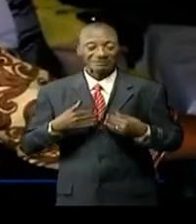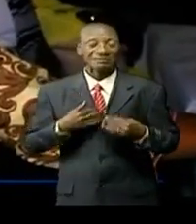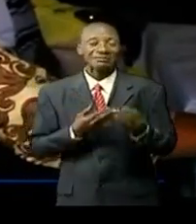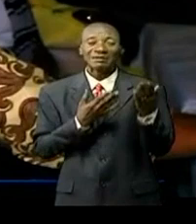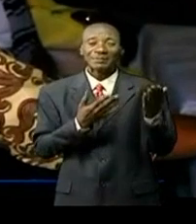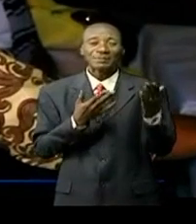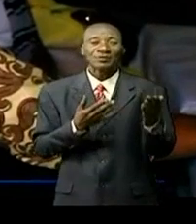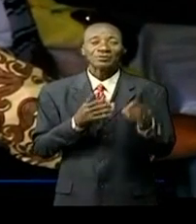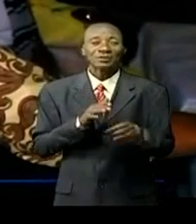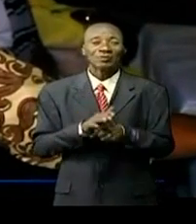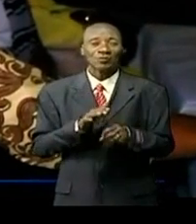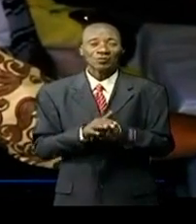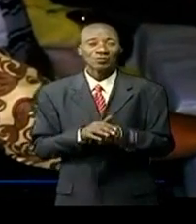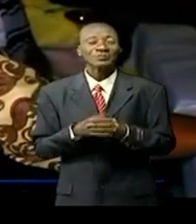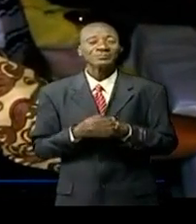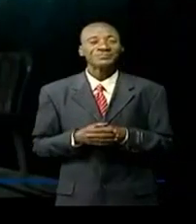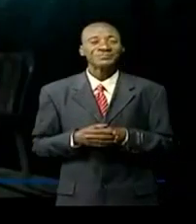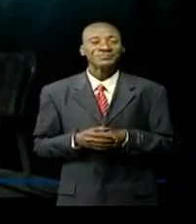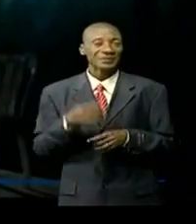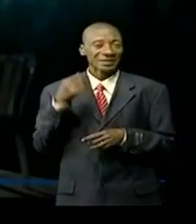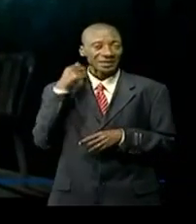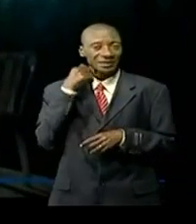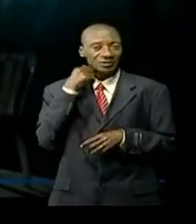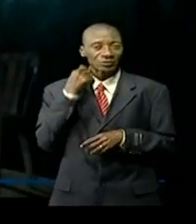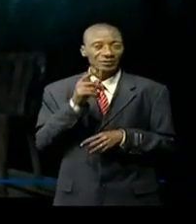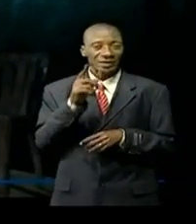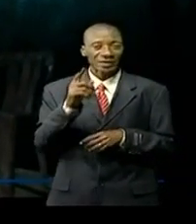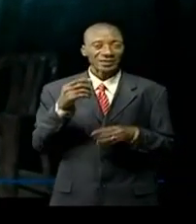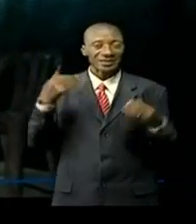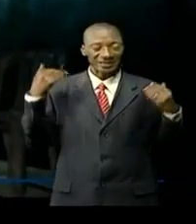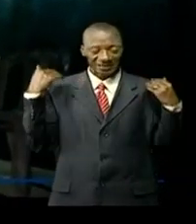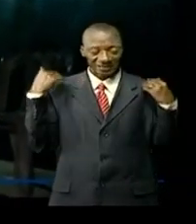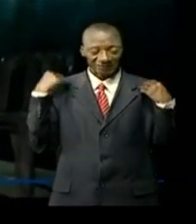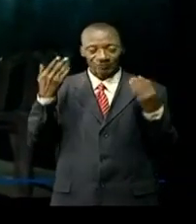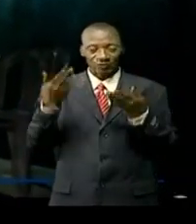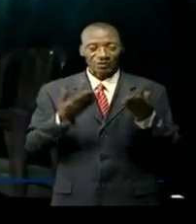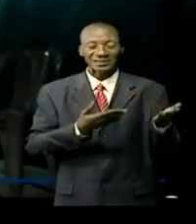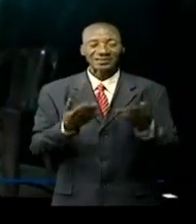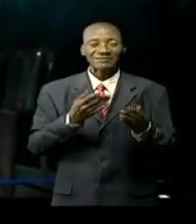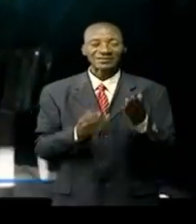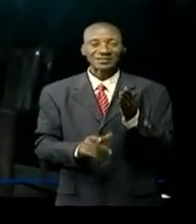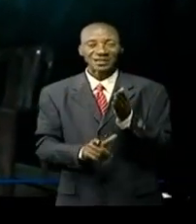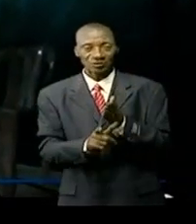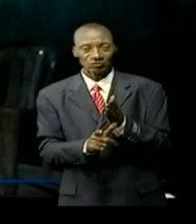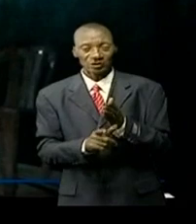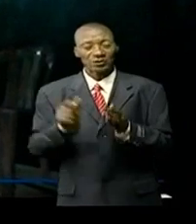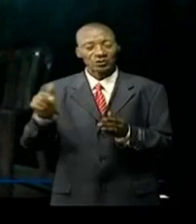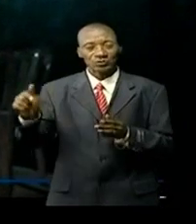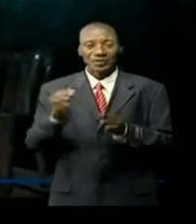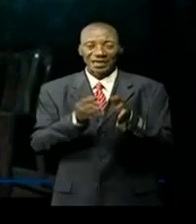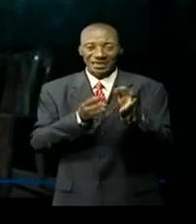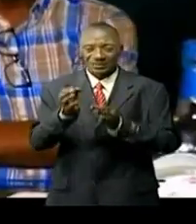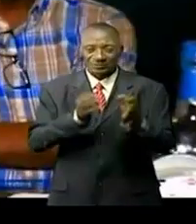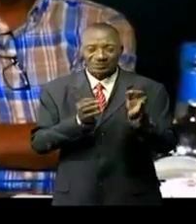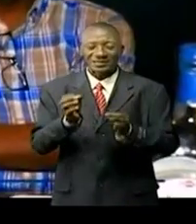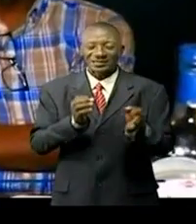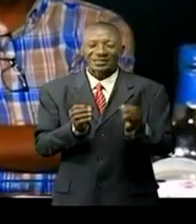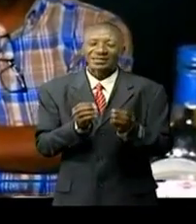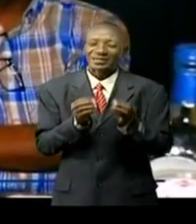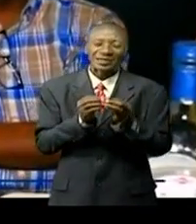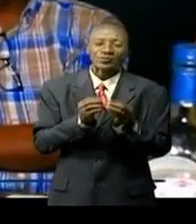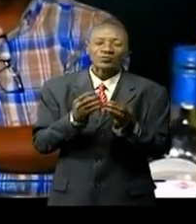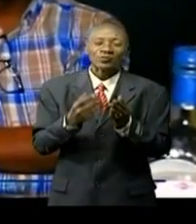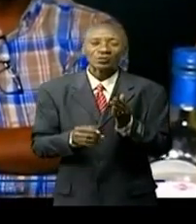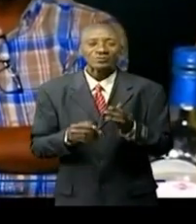la chirurgie. Le docteur Jeff Ntalaja, chef de service adjoint, a circonscrit le mobile de cette rencontre qui tient à